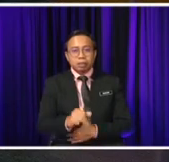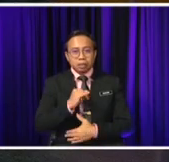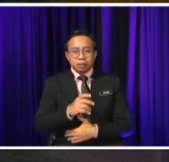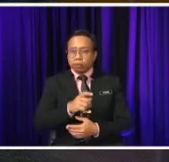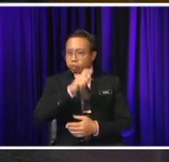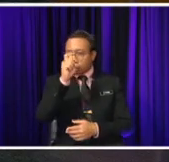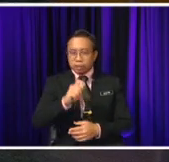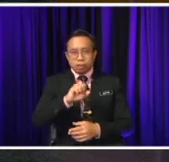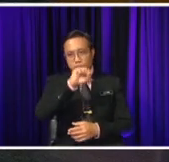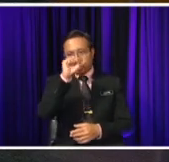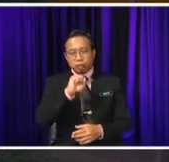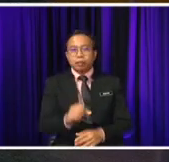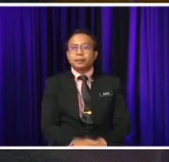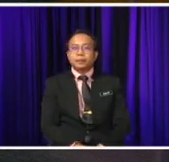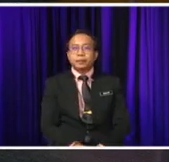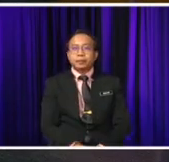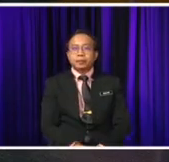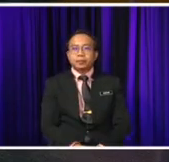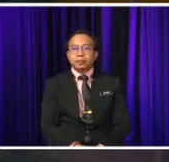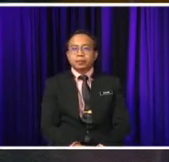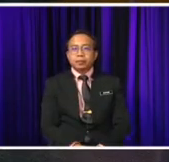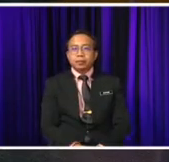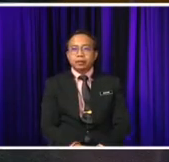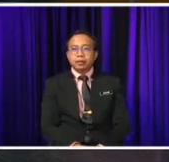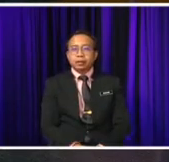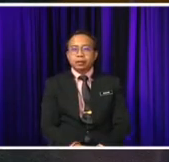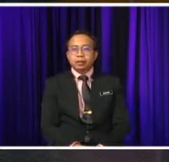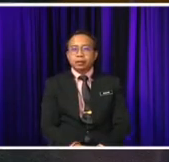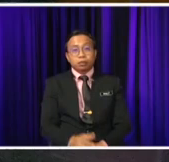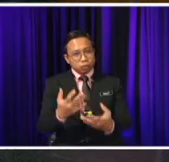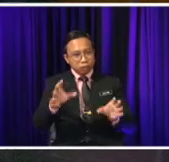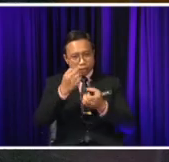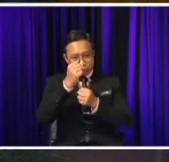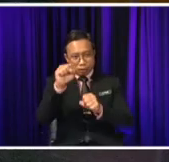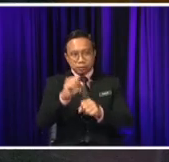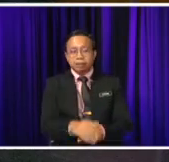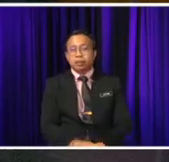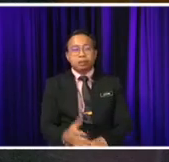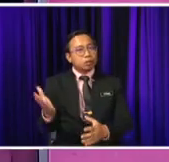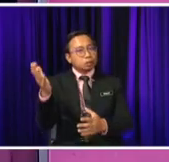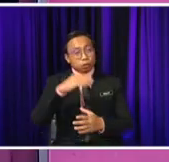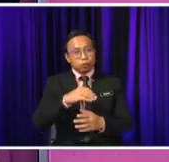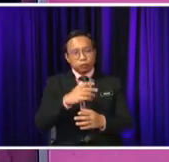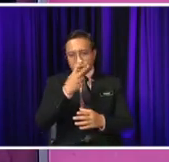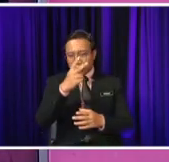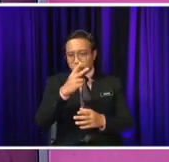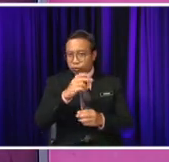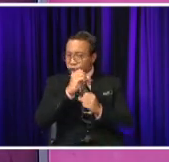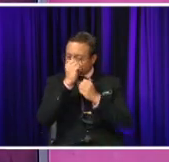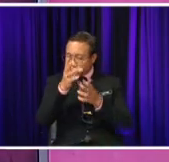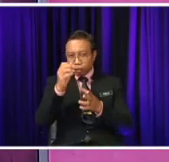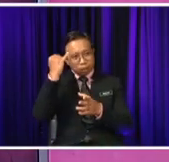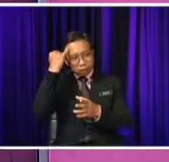tidak tanya suara ini ah Saya enggak tanya kepada saya coba ide yang